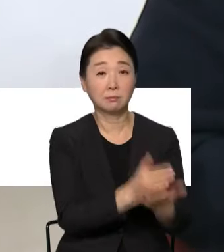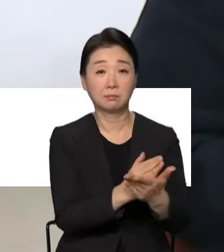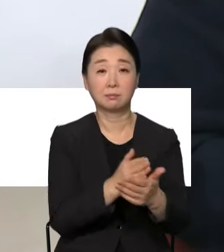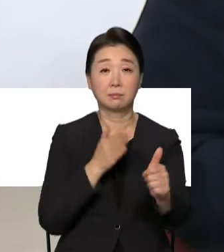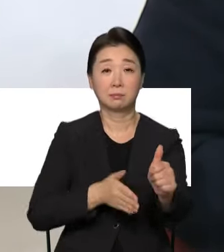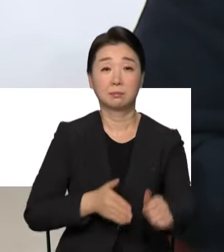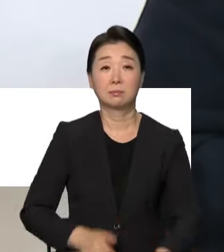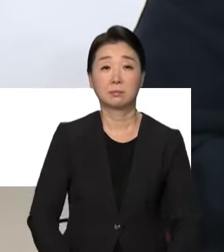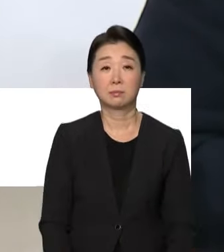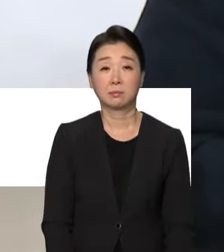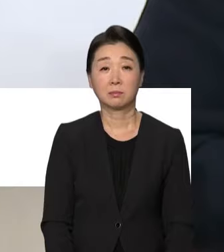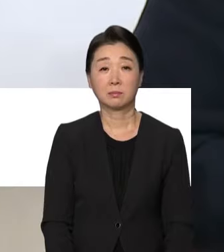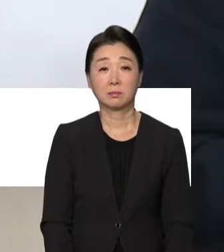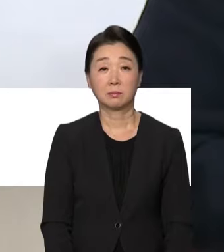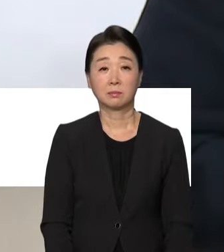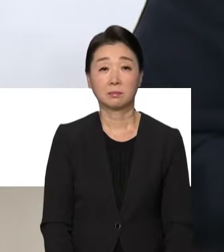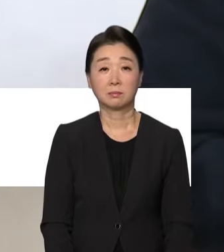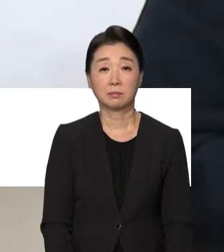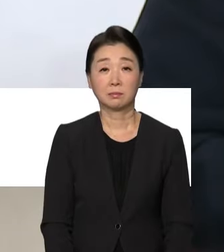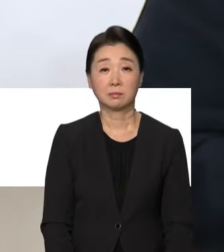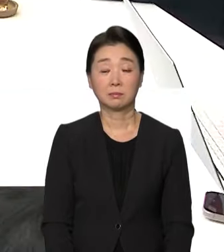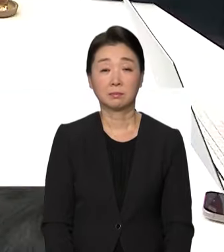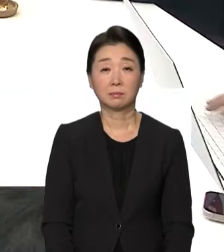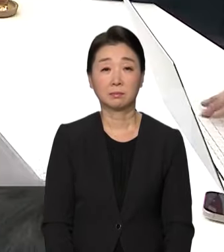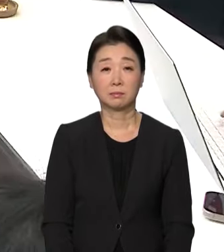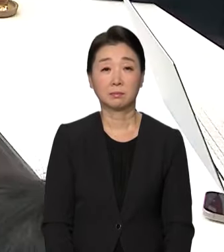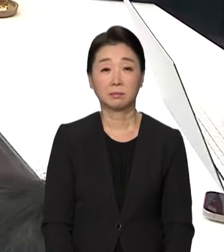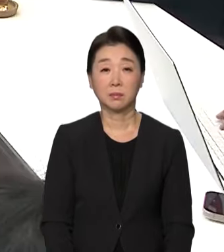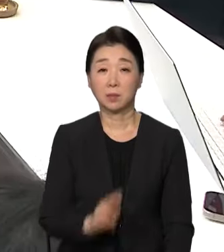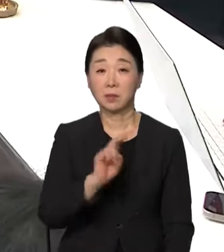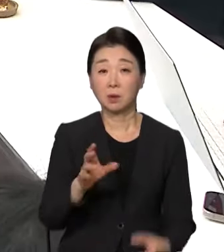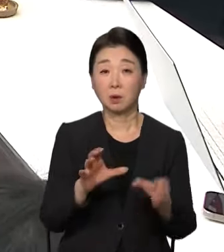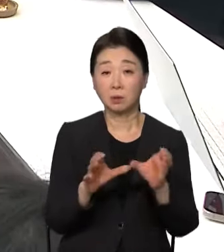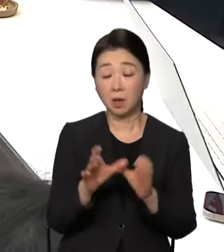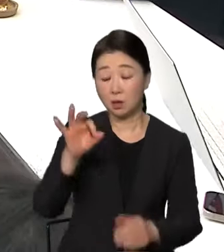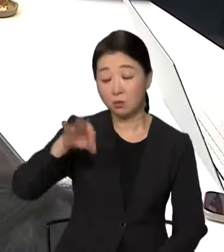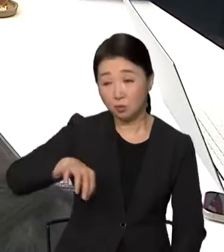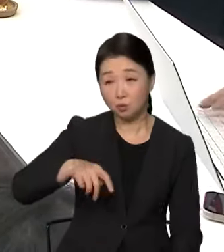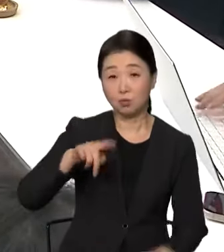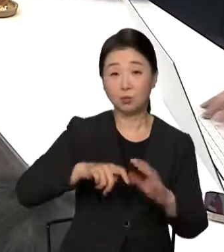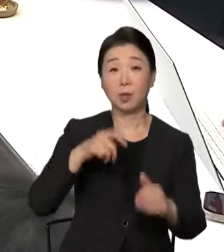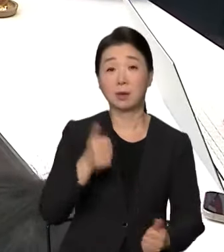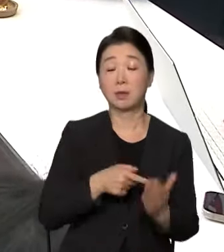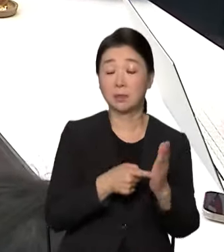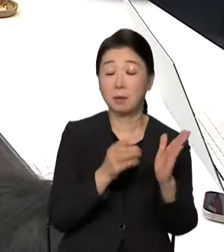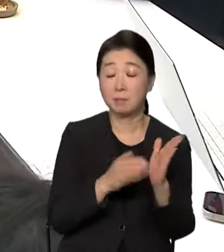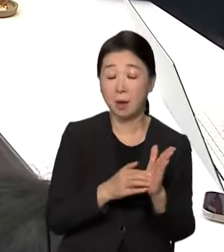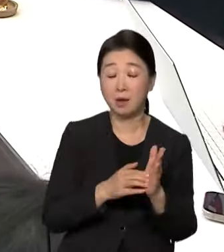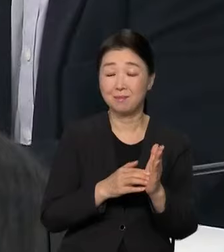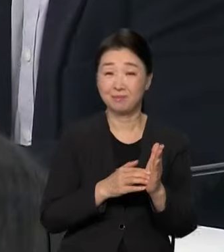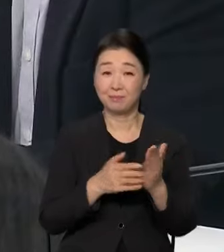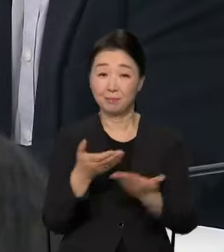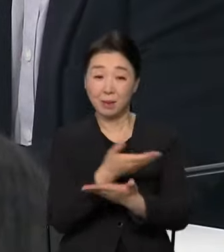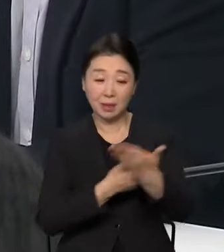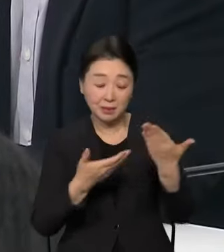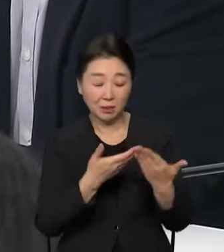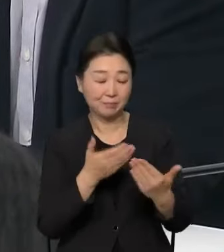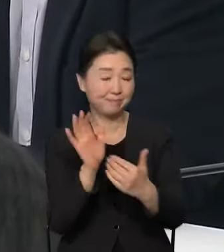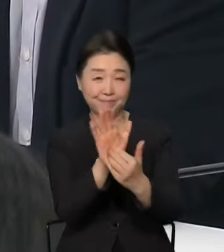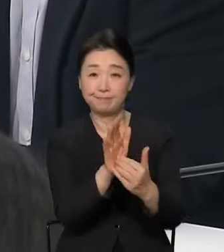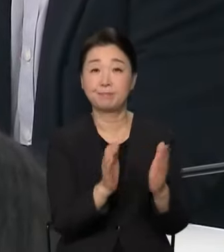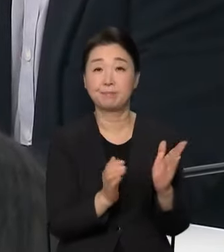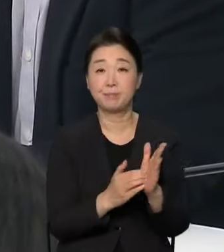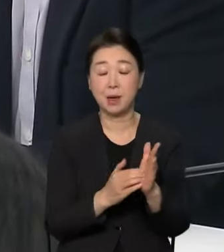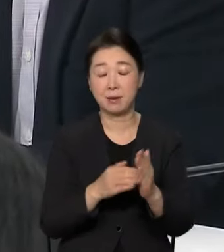버리시라. 그런 일 없을 것이다. 여당은 우원식 국회의장이 제안한 만찬 회동도 거절하면서